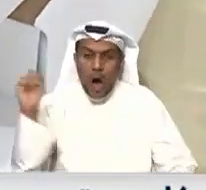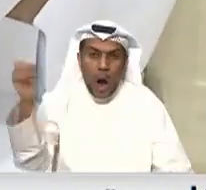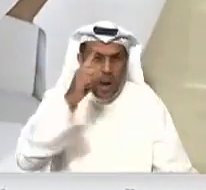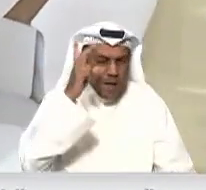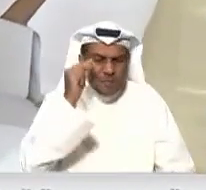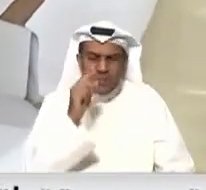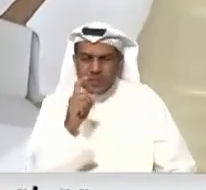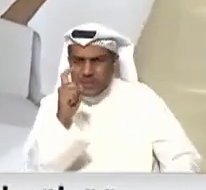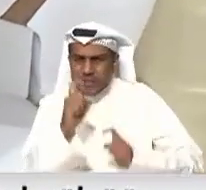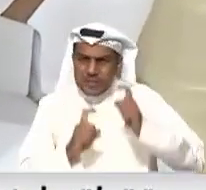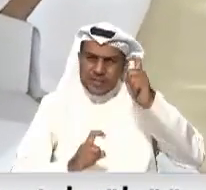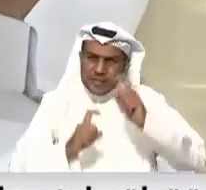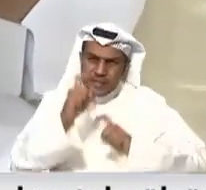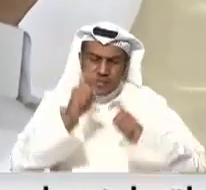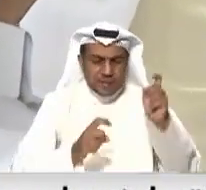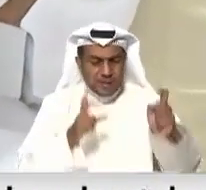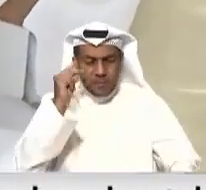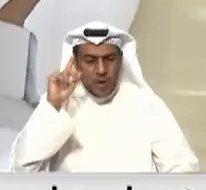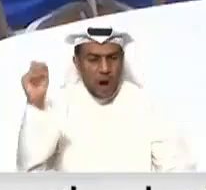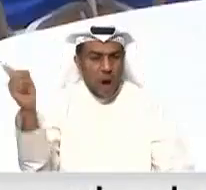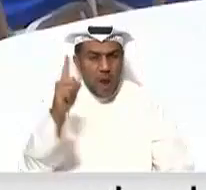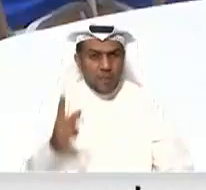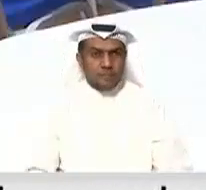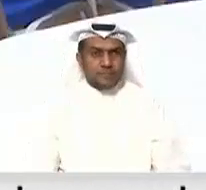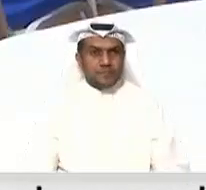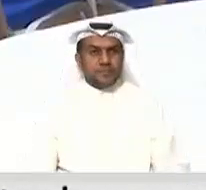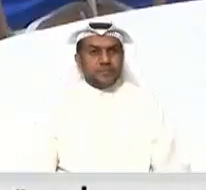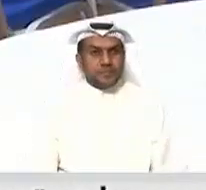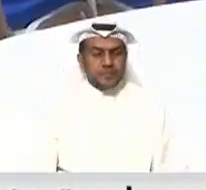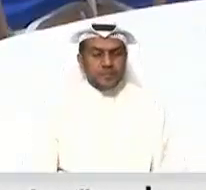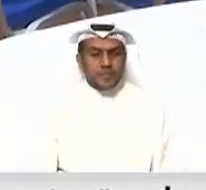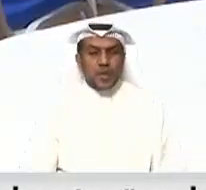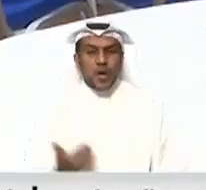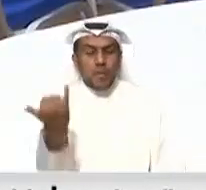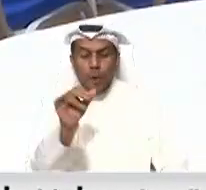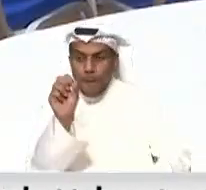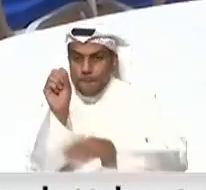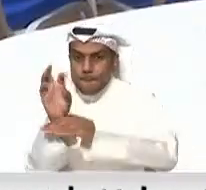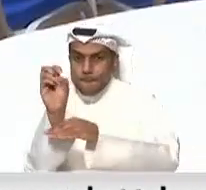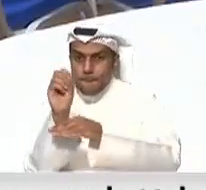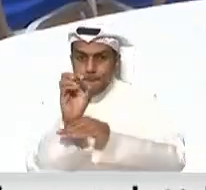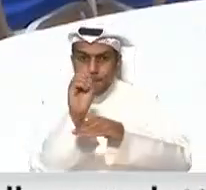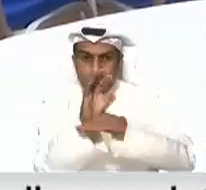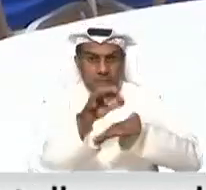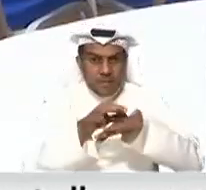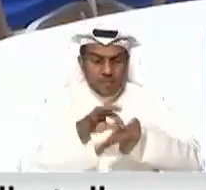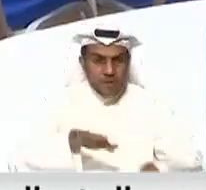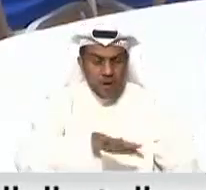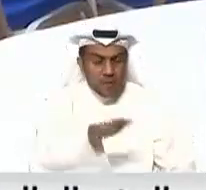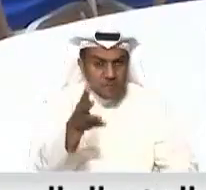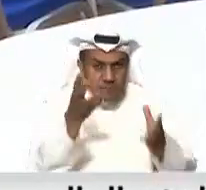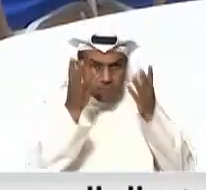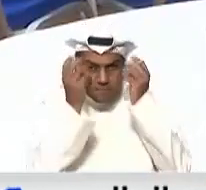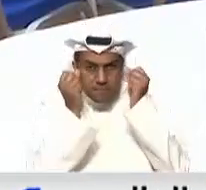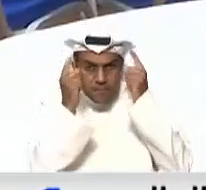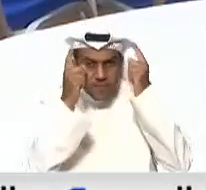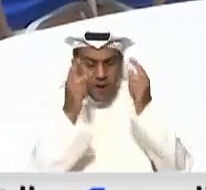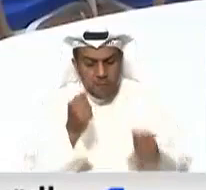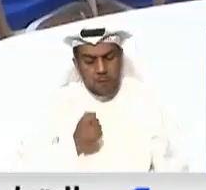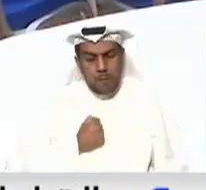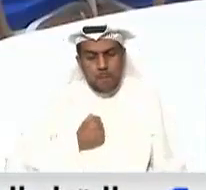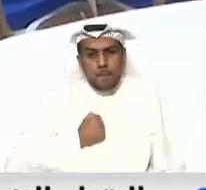في ابتكاراتهم الوطنية. نزيد التوعية بالنسبة لموضوع الحقوق الملكية، وأيضا أن احنا